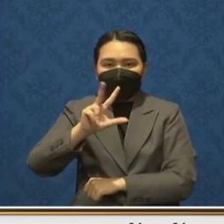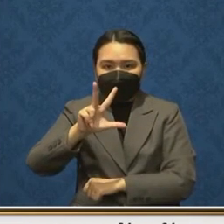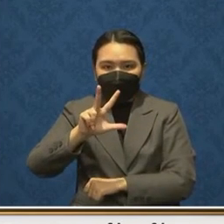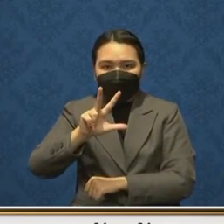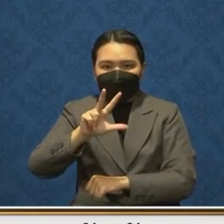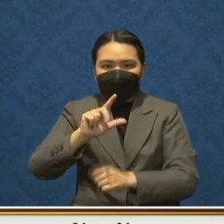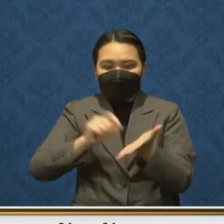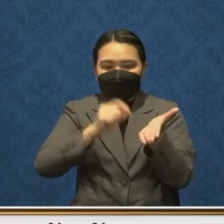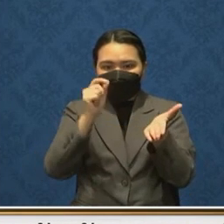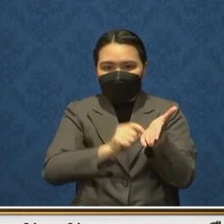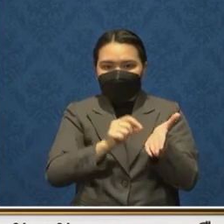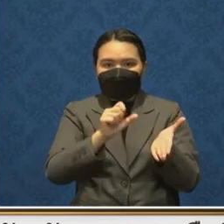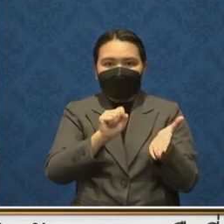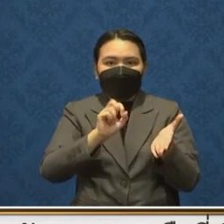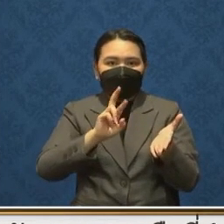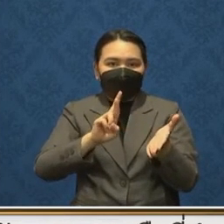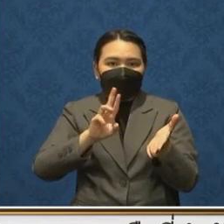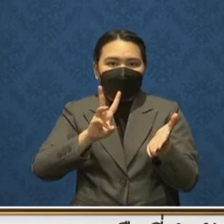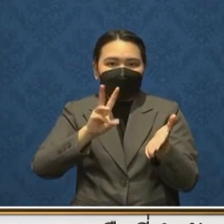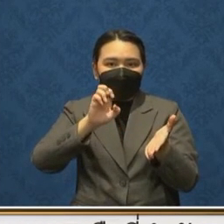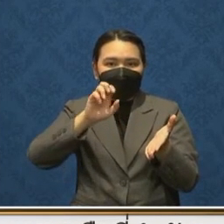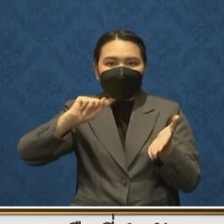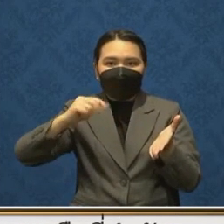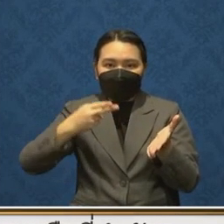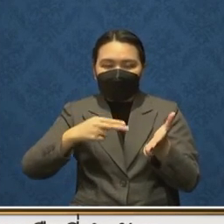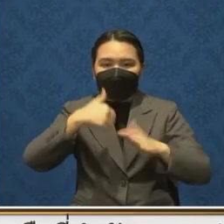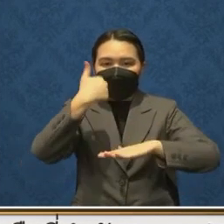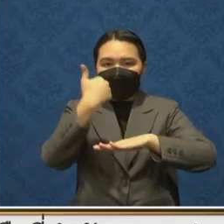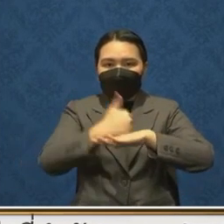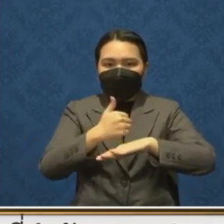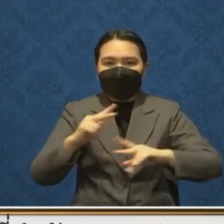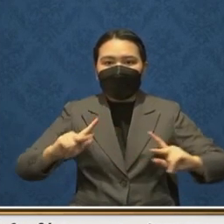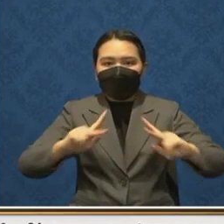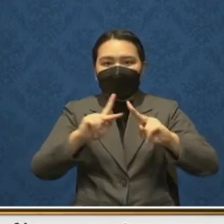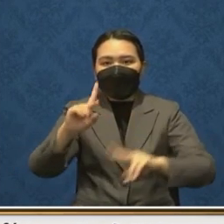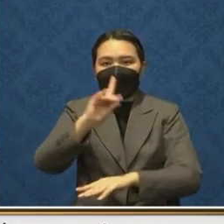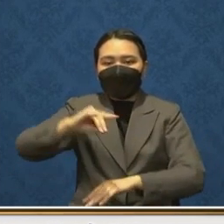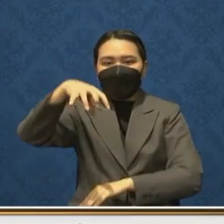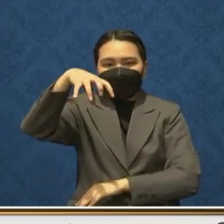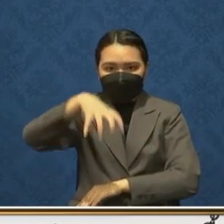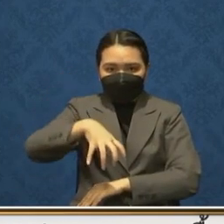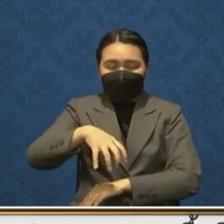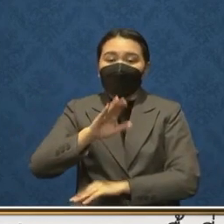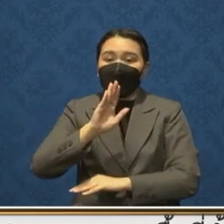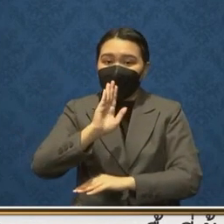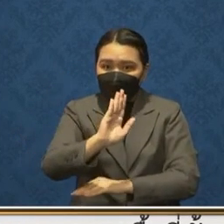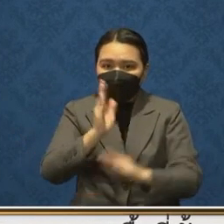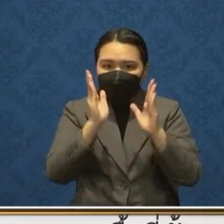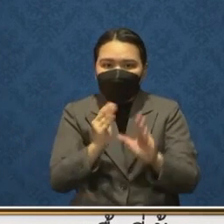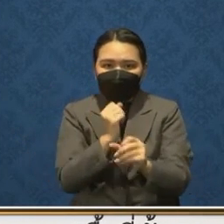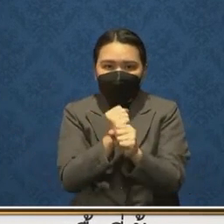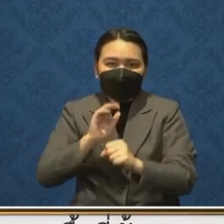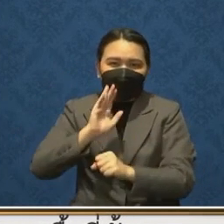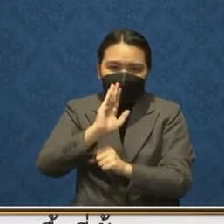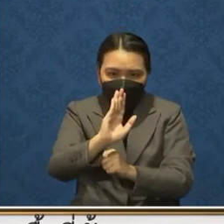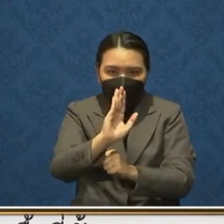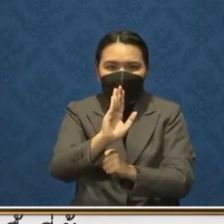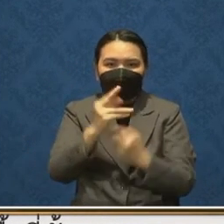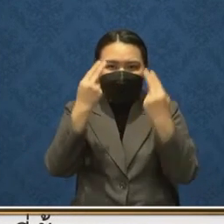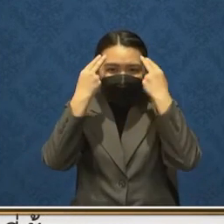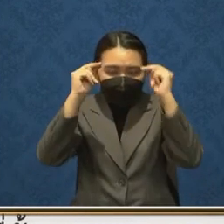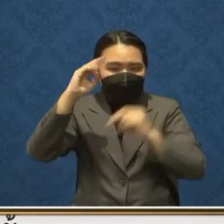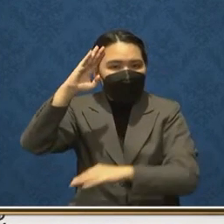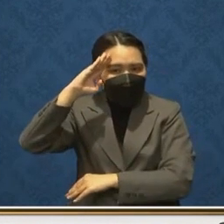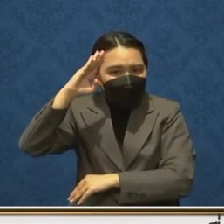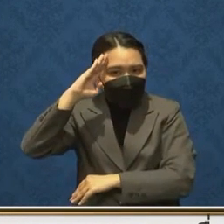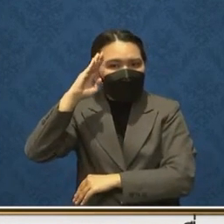ยทานิโตอัธิบุดีกรมศัตว์นี่คนของรศบานะครับคนใสัษกปุธเดีผมจะบอกให้ว่าท่านตอบแทงกอย่ไร